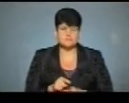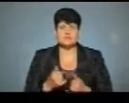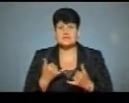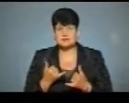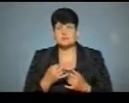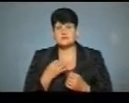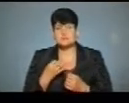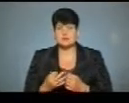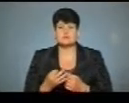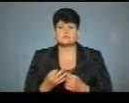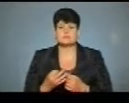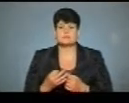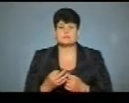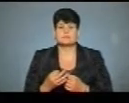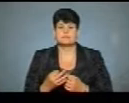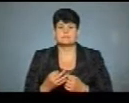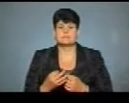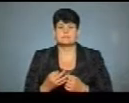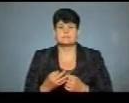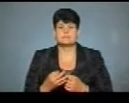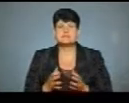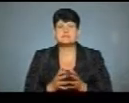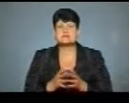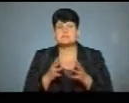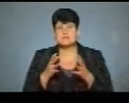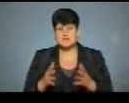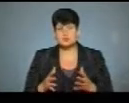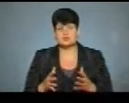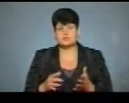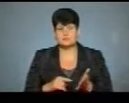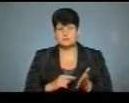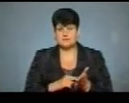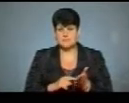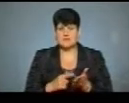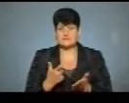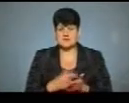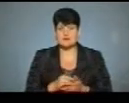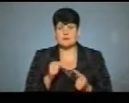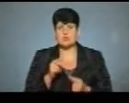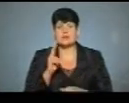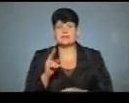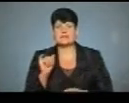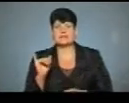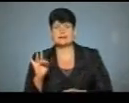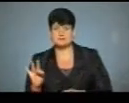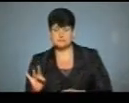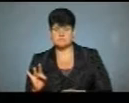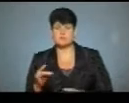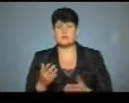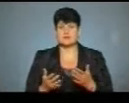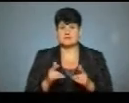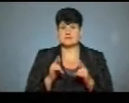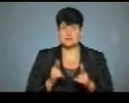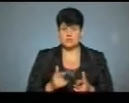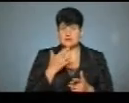дійдемо. Значить, і здебільшого ми акцентували на вакцинацію проти корі, але згідно